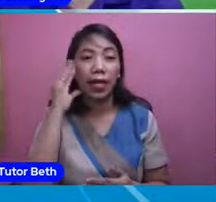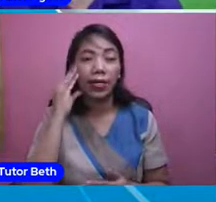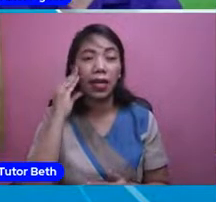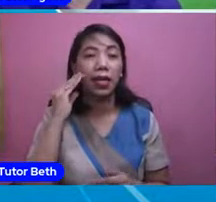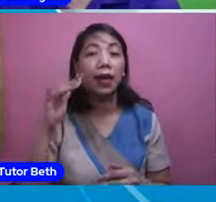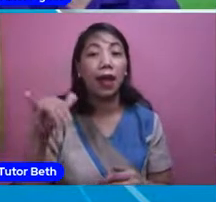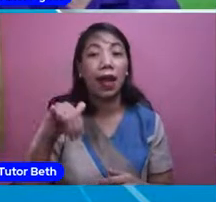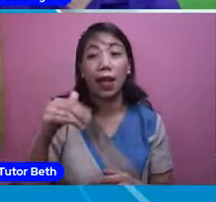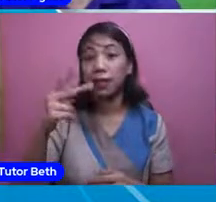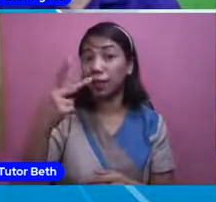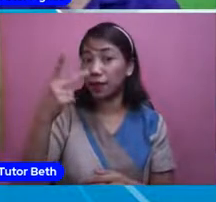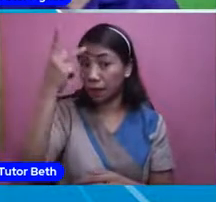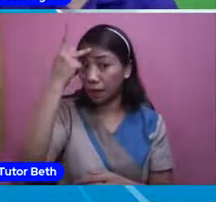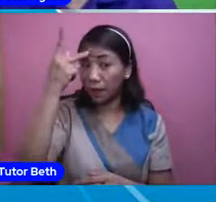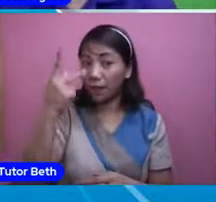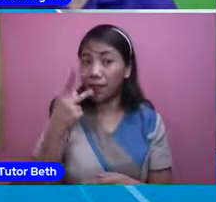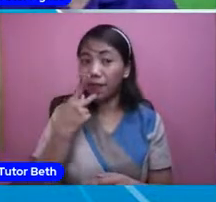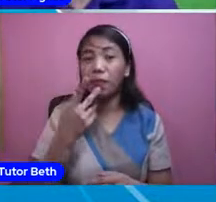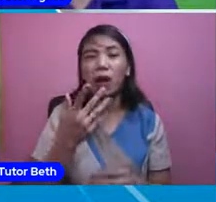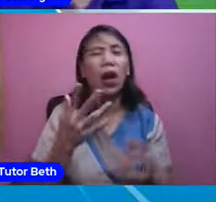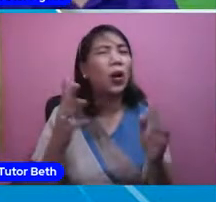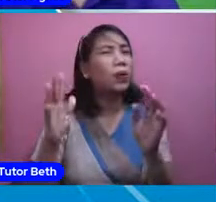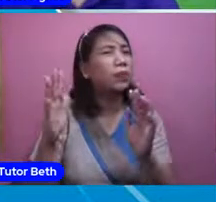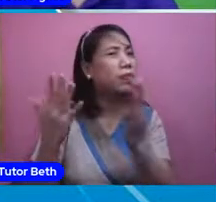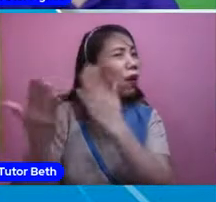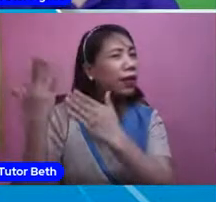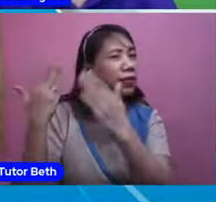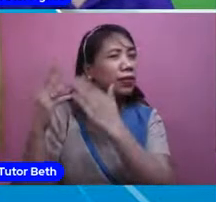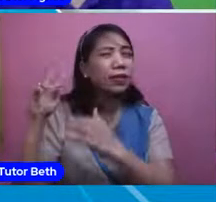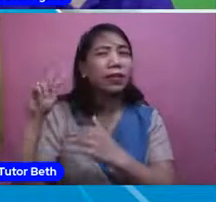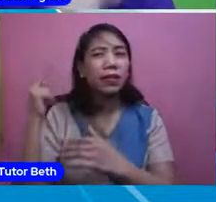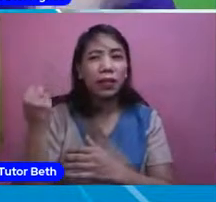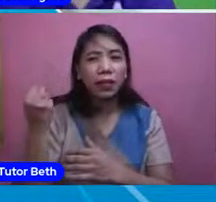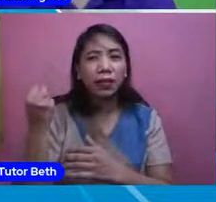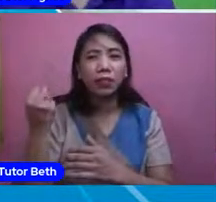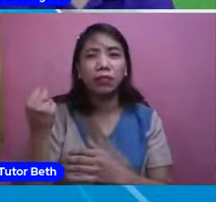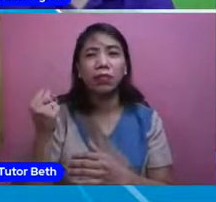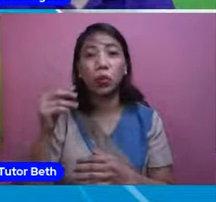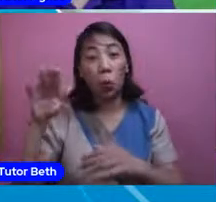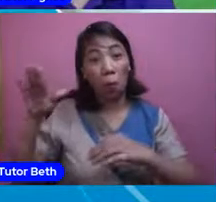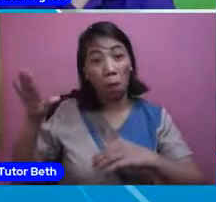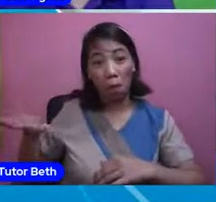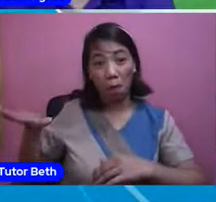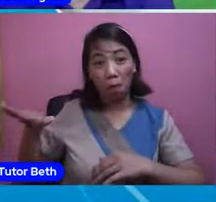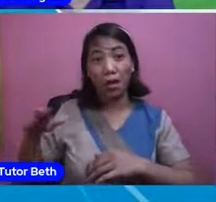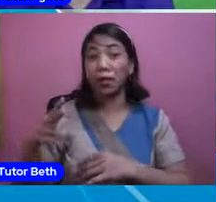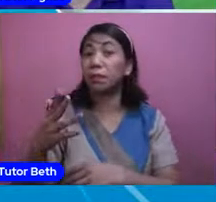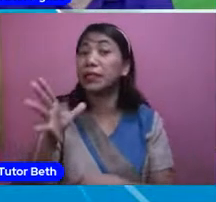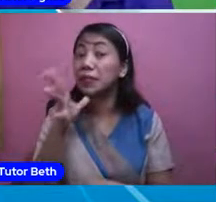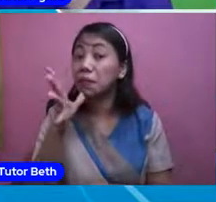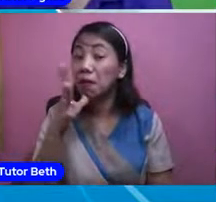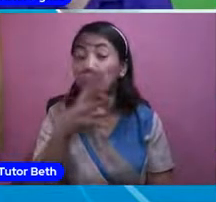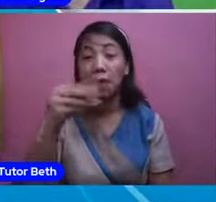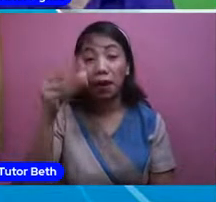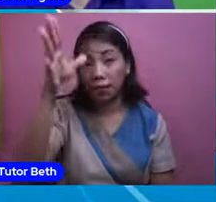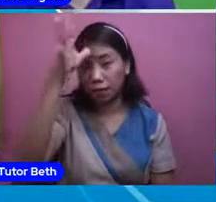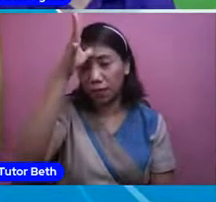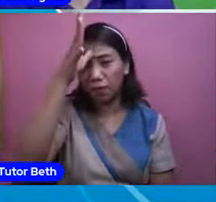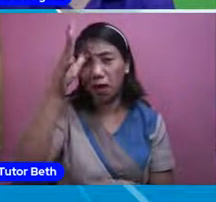noong sila ay maliit pa. Halimbawa, yung pagpunta sa grocery, di ba? Kanina, pagpunta sa grocery.